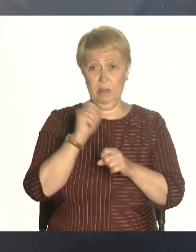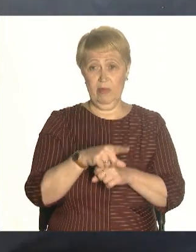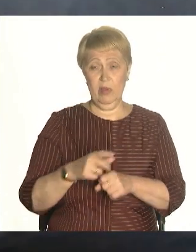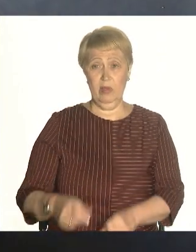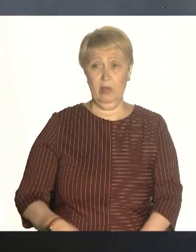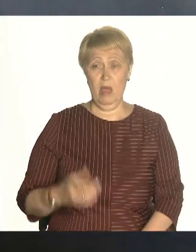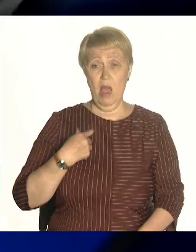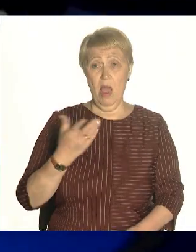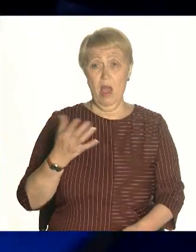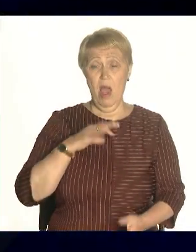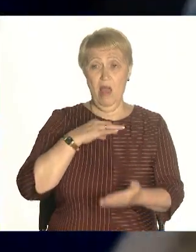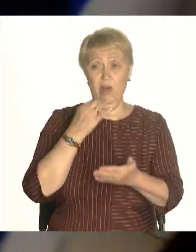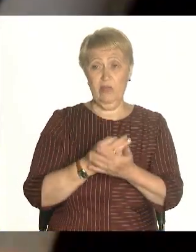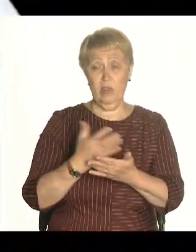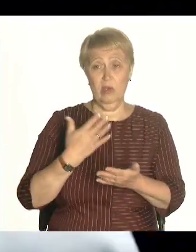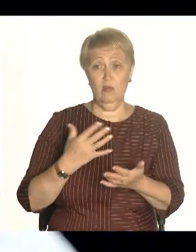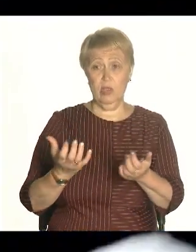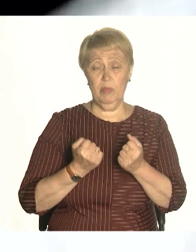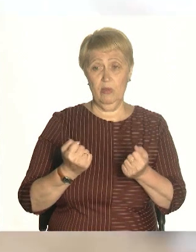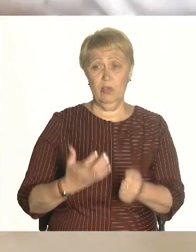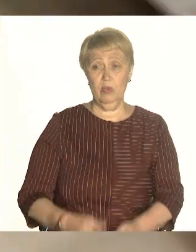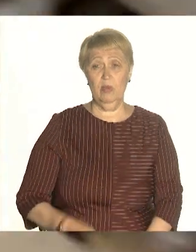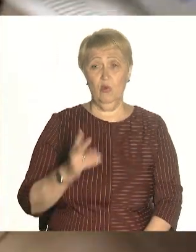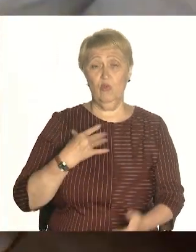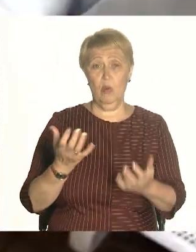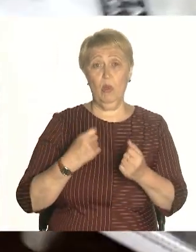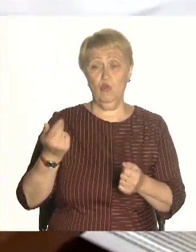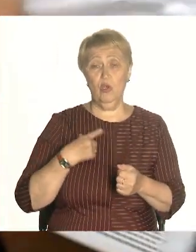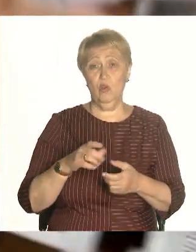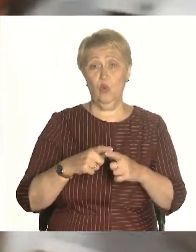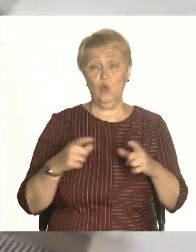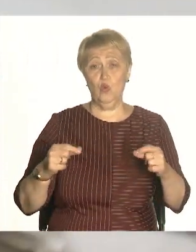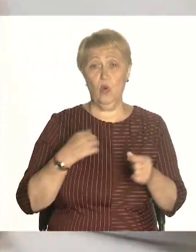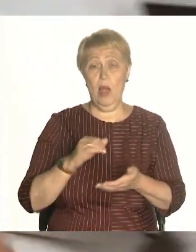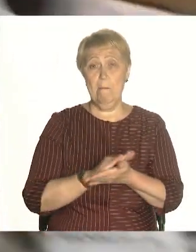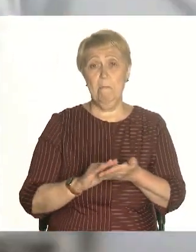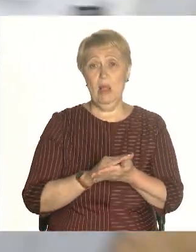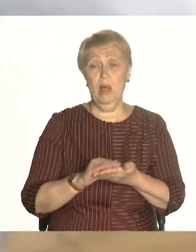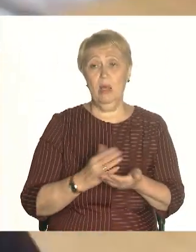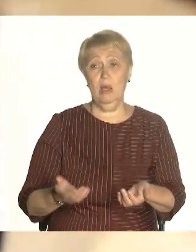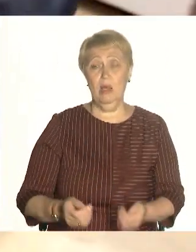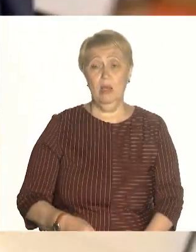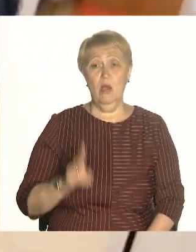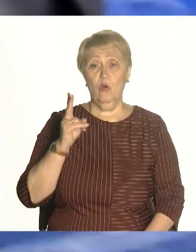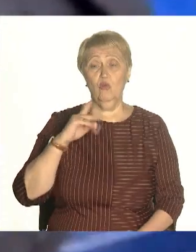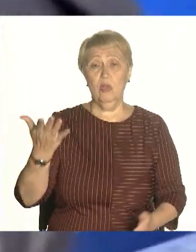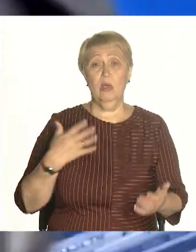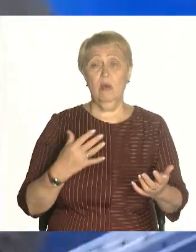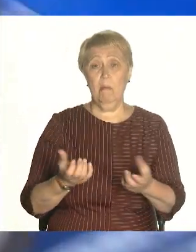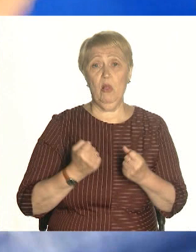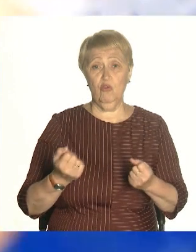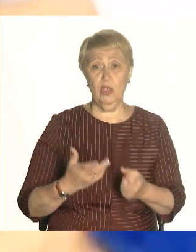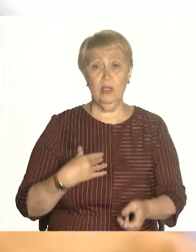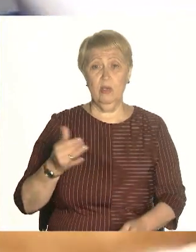ответ. Кто-то получает там, не знаю, там кусок мыла по интернету к нему приходит, кто-то получает